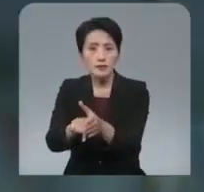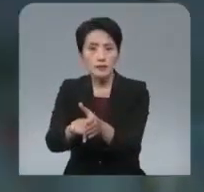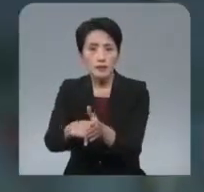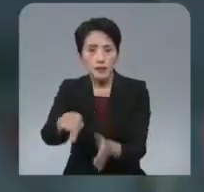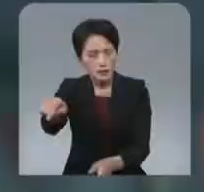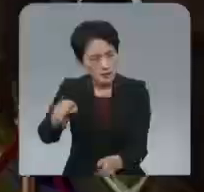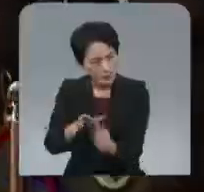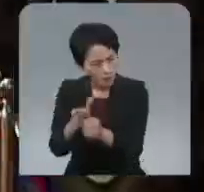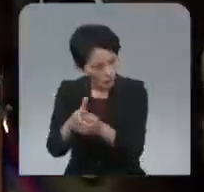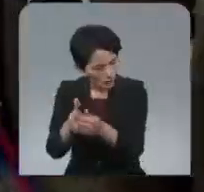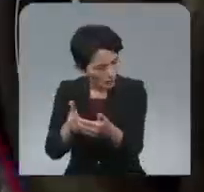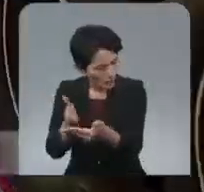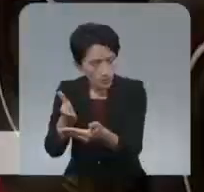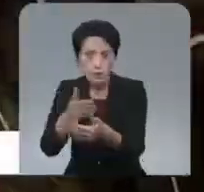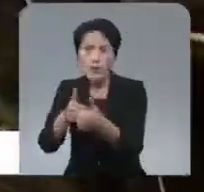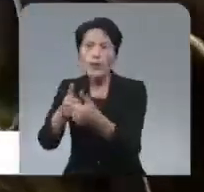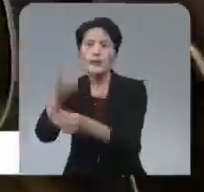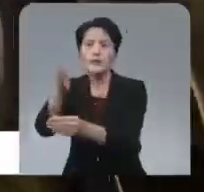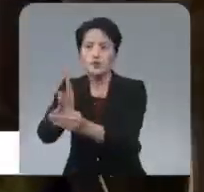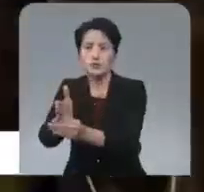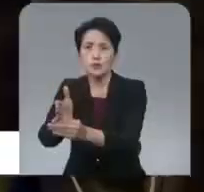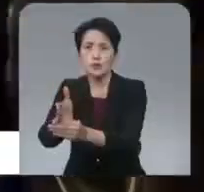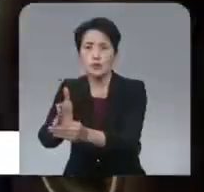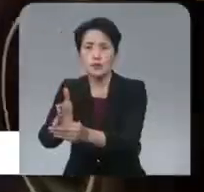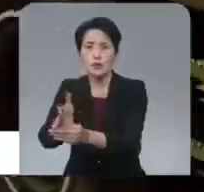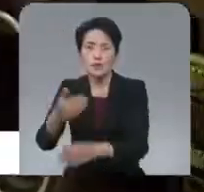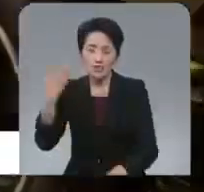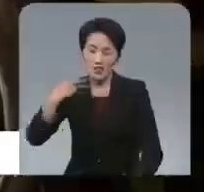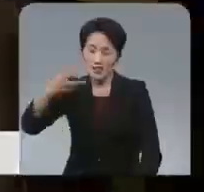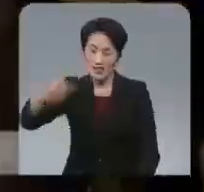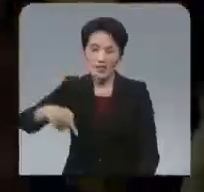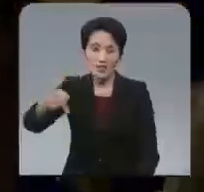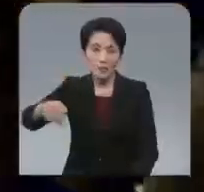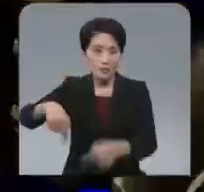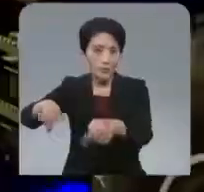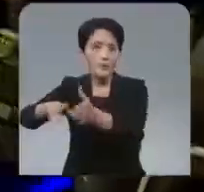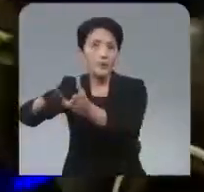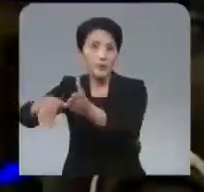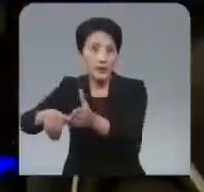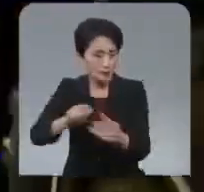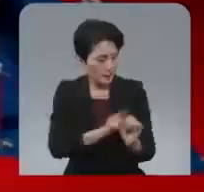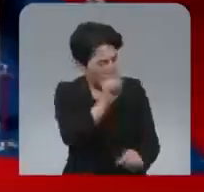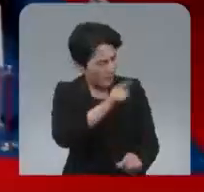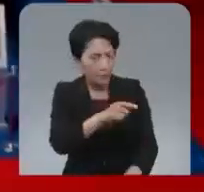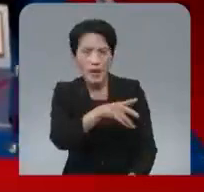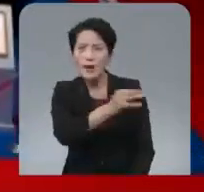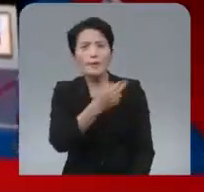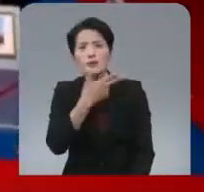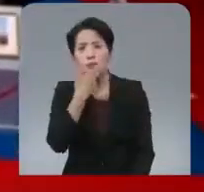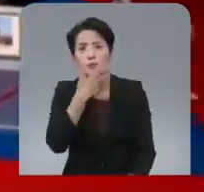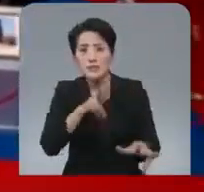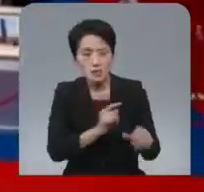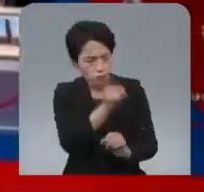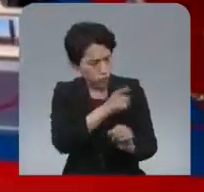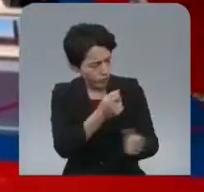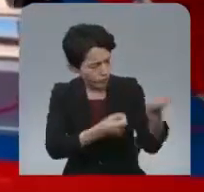самообороны. Северокорейская сторона обвинила мировое сообщество в отсутствии беспристрастности, объективности и